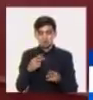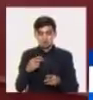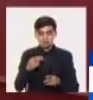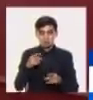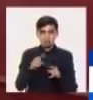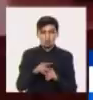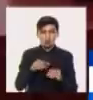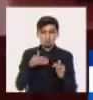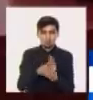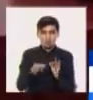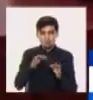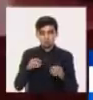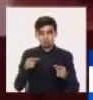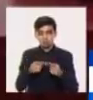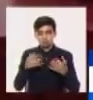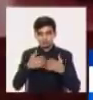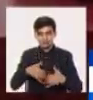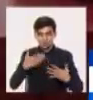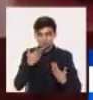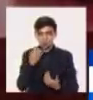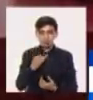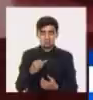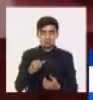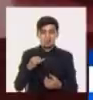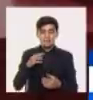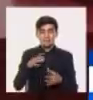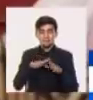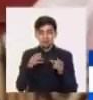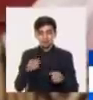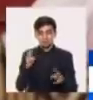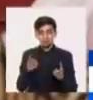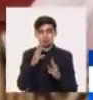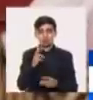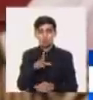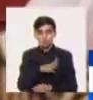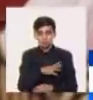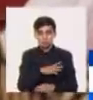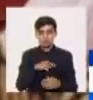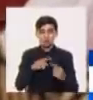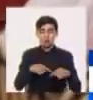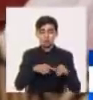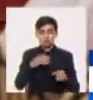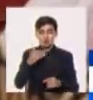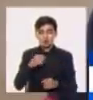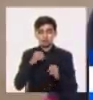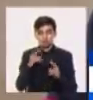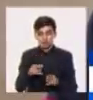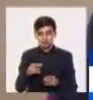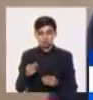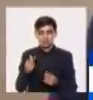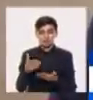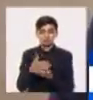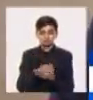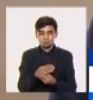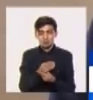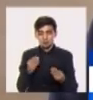Тіпті шығындар да әлі нақты есептелмепті. Жергілікті билік қызыл жалыннан зардап шеккендерге аудандағы еріктілер арқылы қайырымдылық қорын